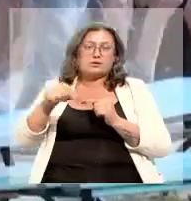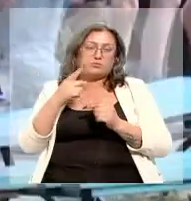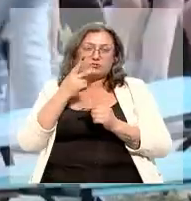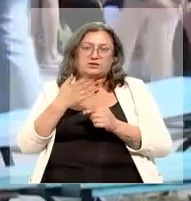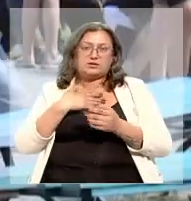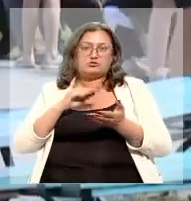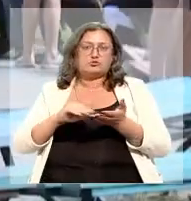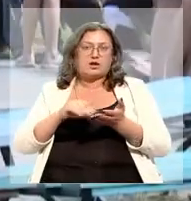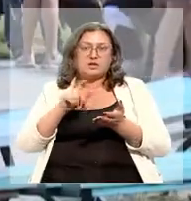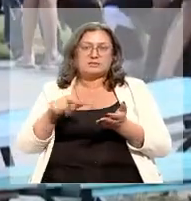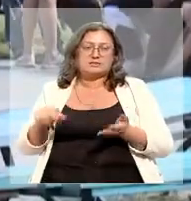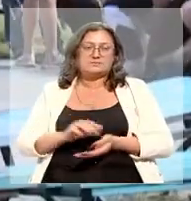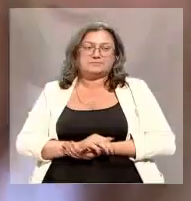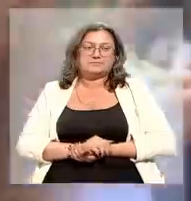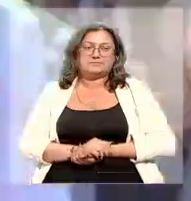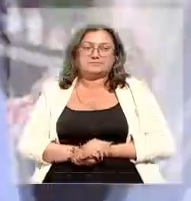наши корреспонденты.